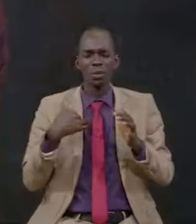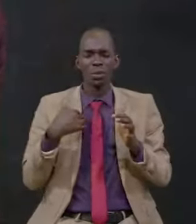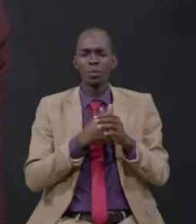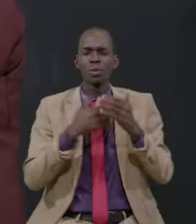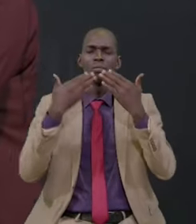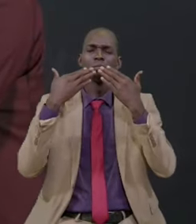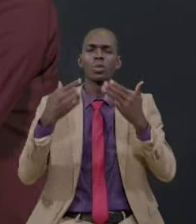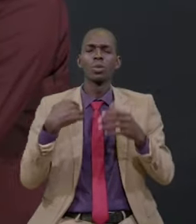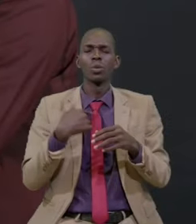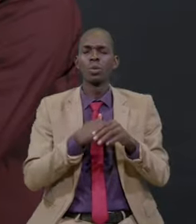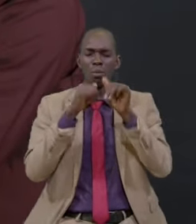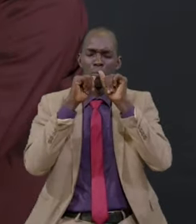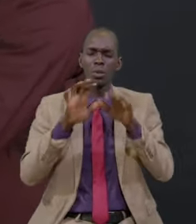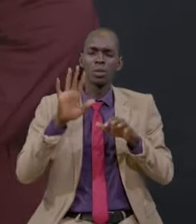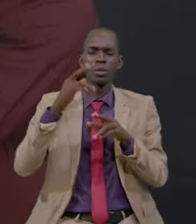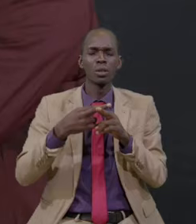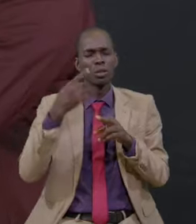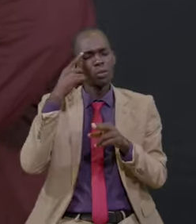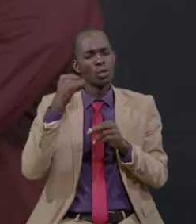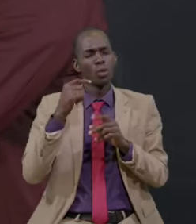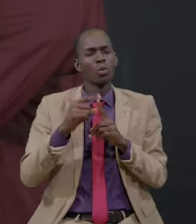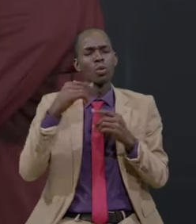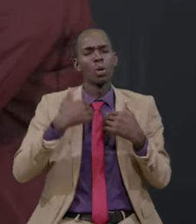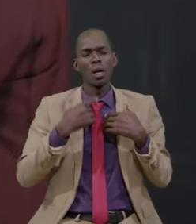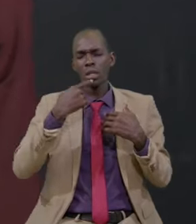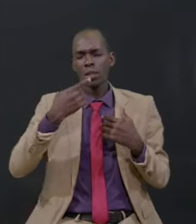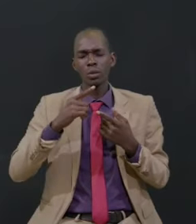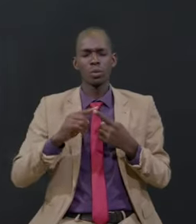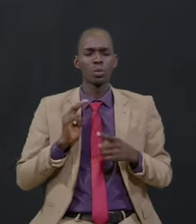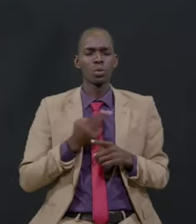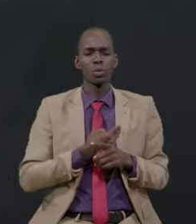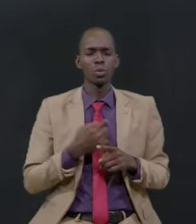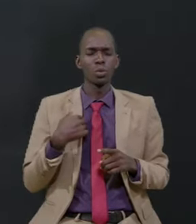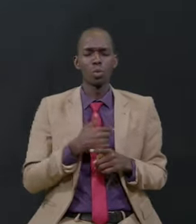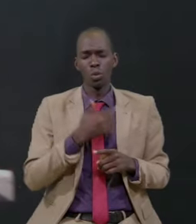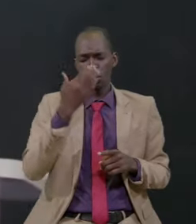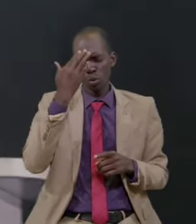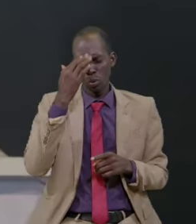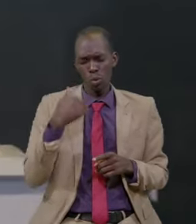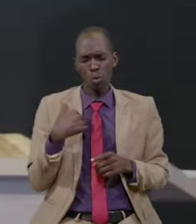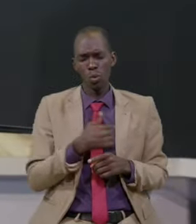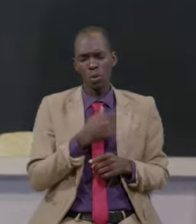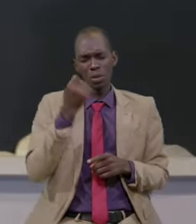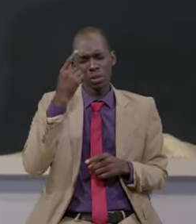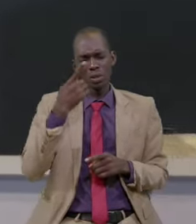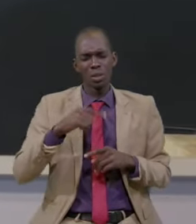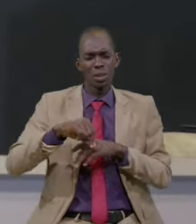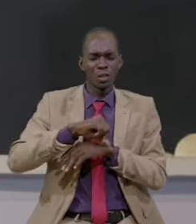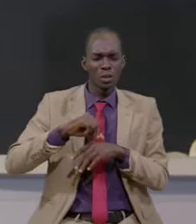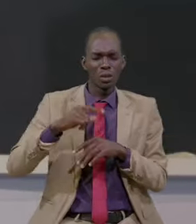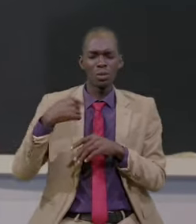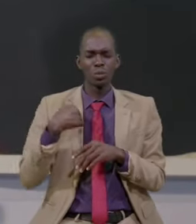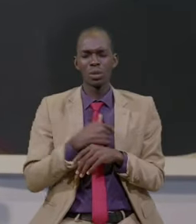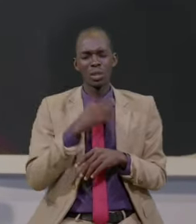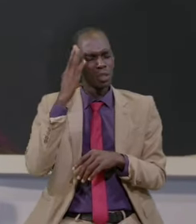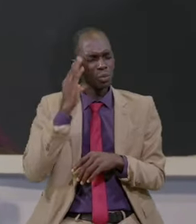Nous bénissons ton nom pour la parole que tu nous as déclarée. Nous savons, nous comprenons l'onction, nous allons expérimenter